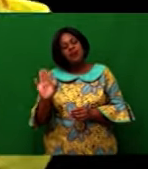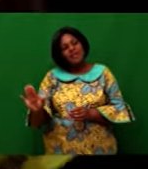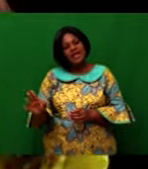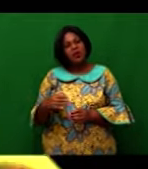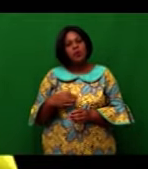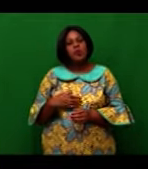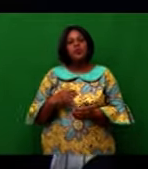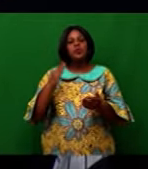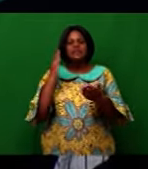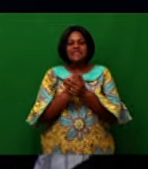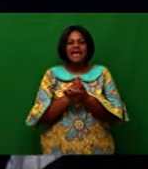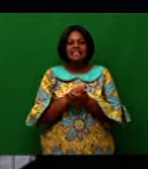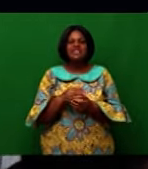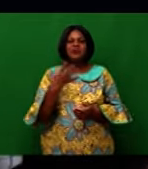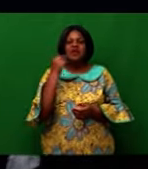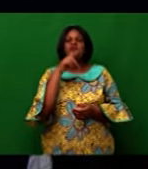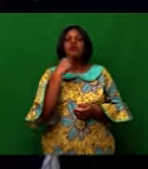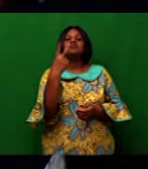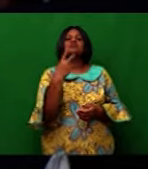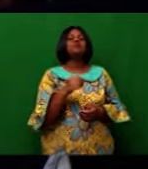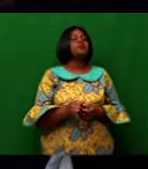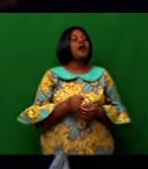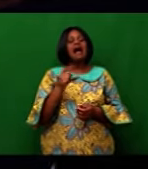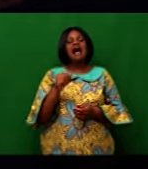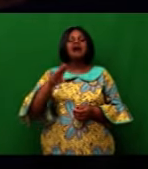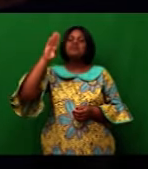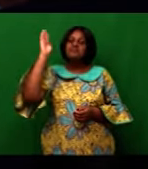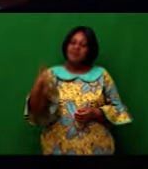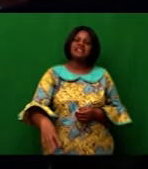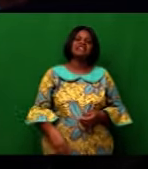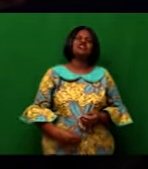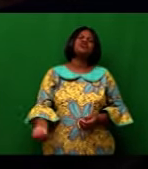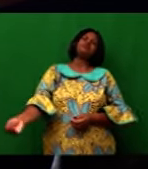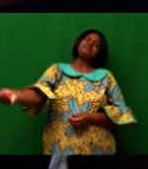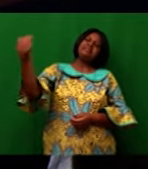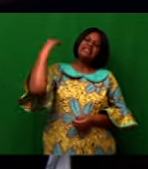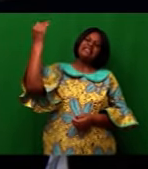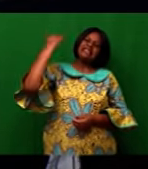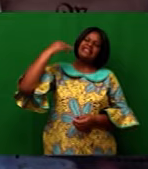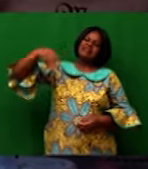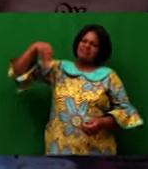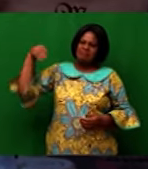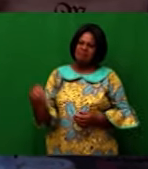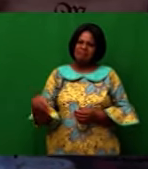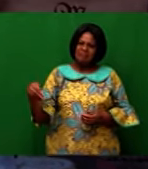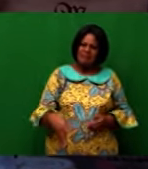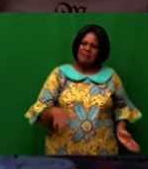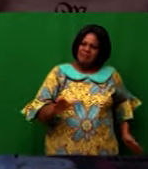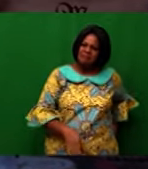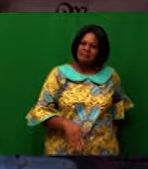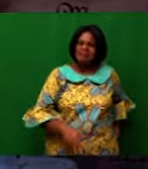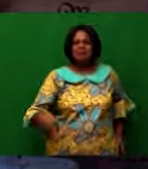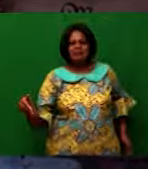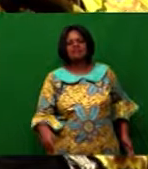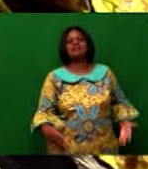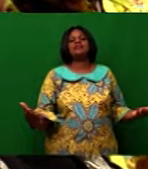ipfungwa yakudhara. Mashoko makuku tarutaurwa nababa machakaire. Vari kudzirova kunzungu nekunyimo nai ndomboya